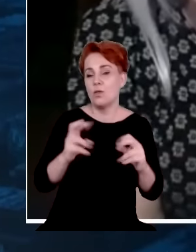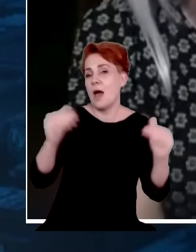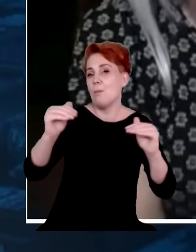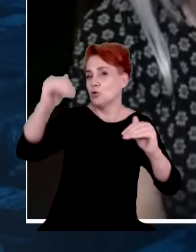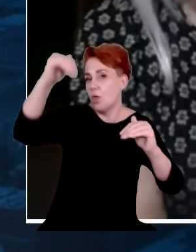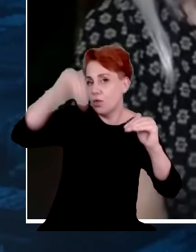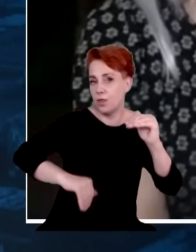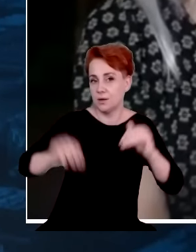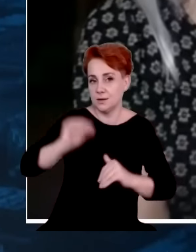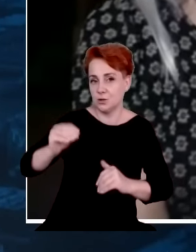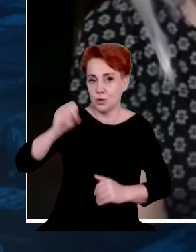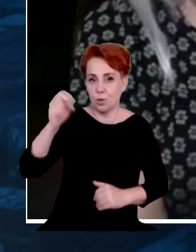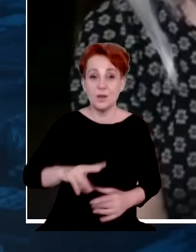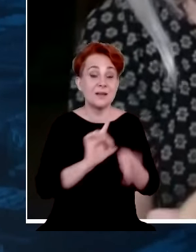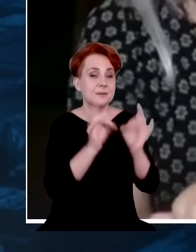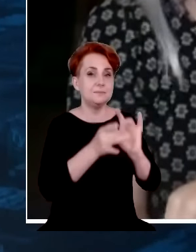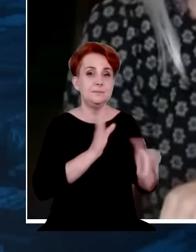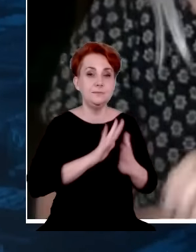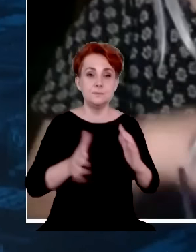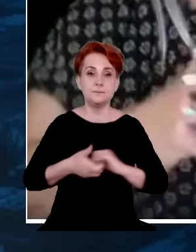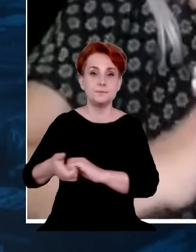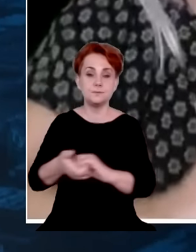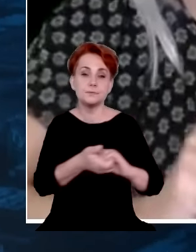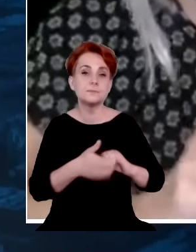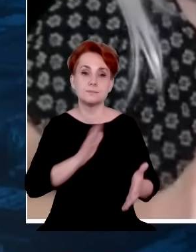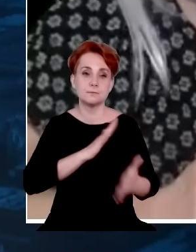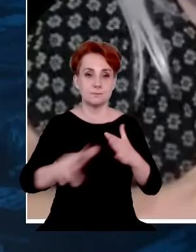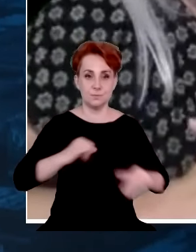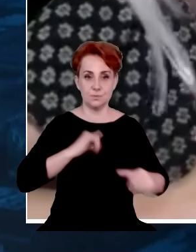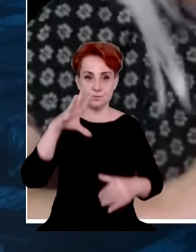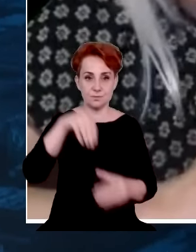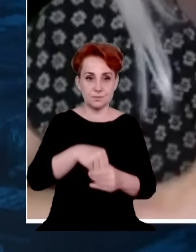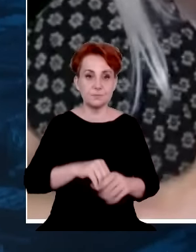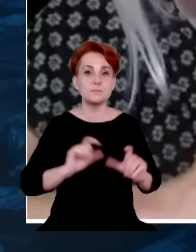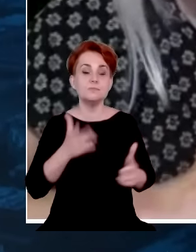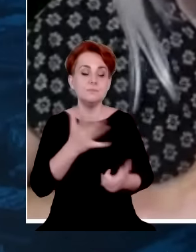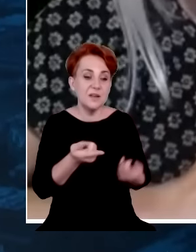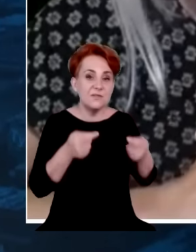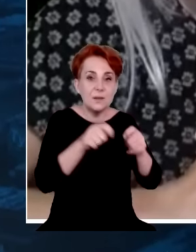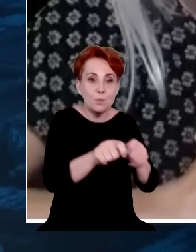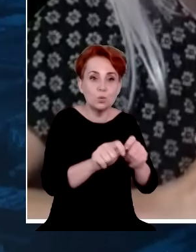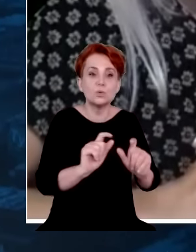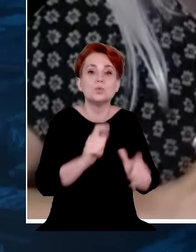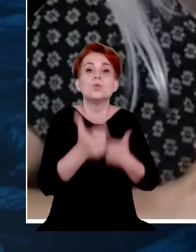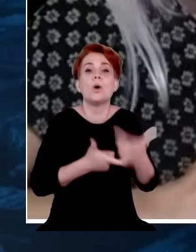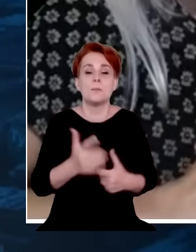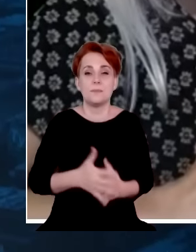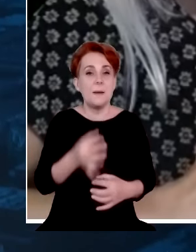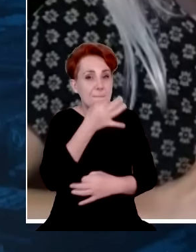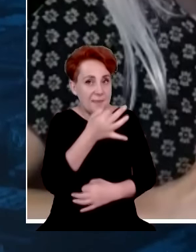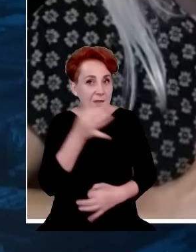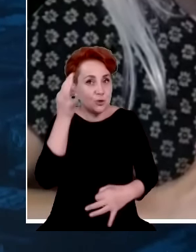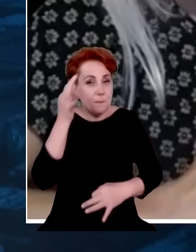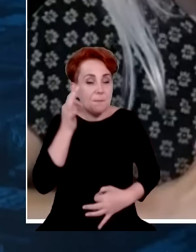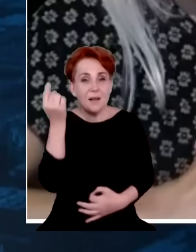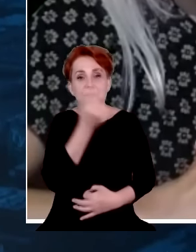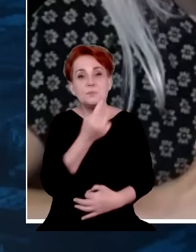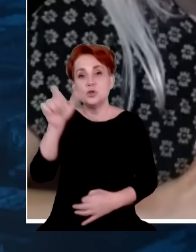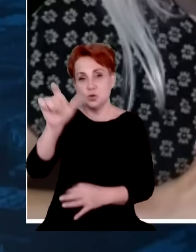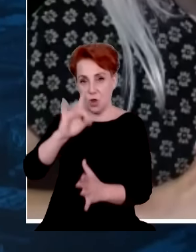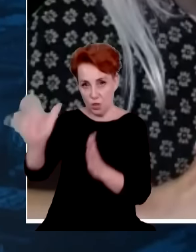wyb było rządzie no to co teraz będziecie na wymuszać forsować pytanie czy pani uważa będzie